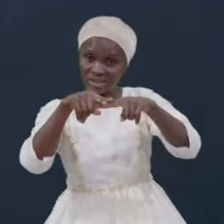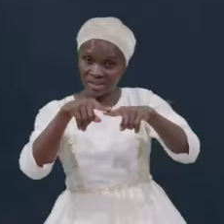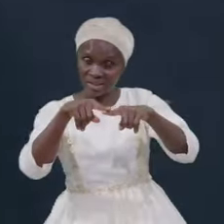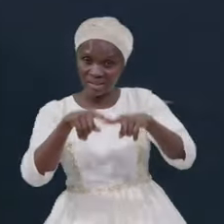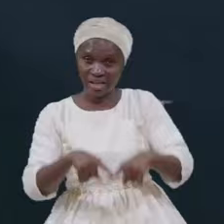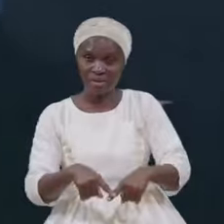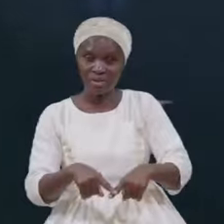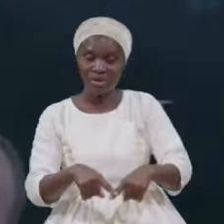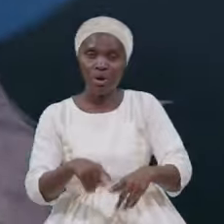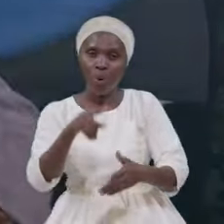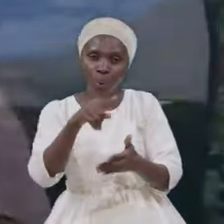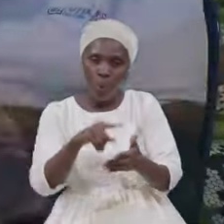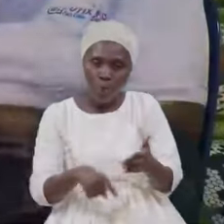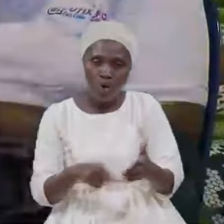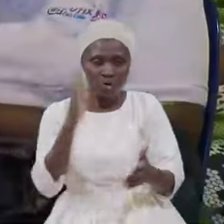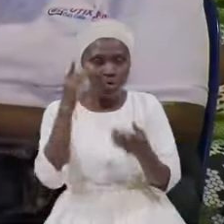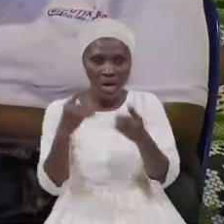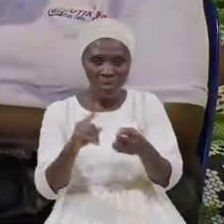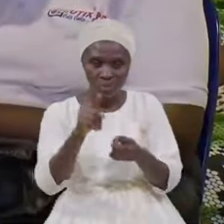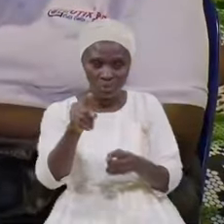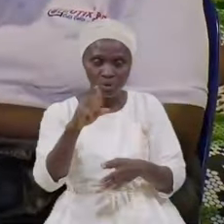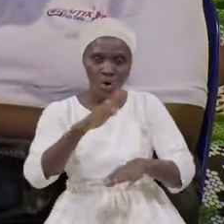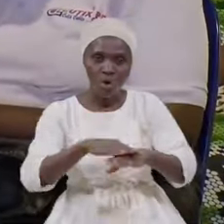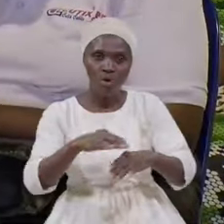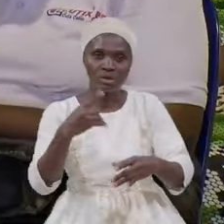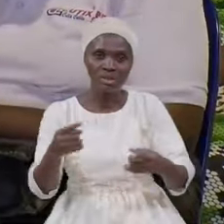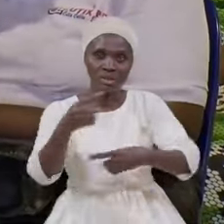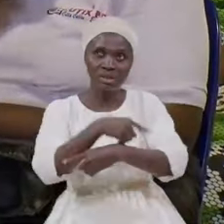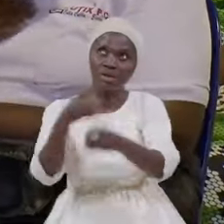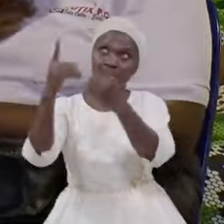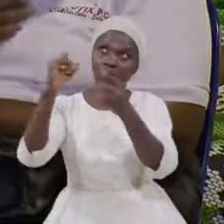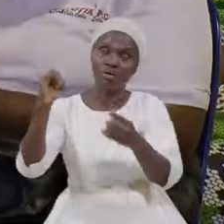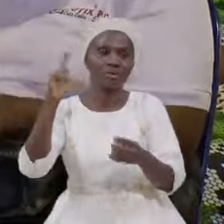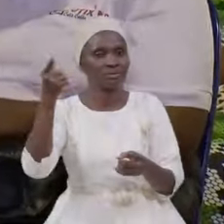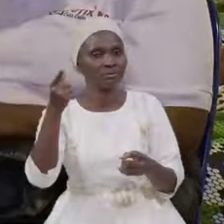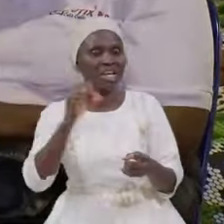tu sois une personne sage aujourd'hui. Je serai sage.